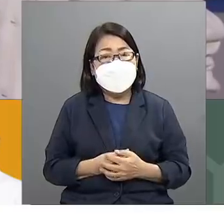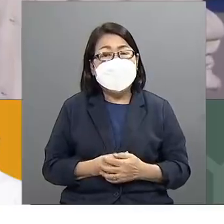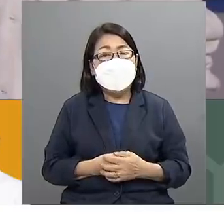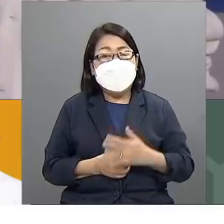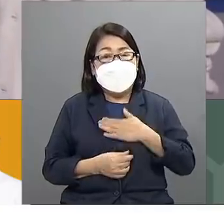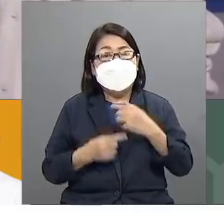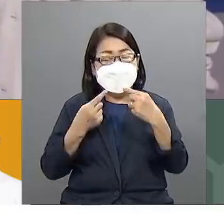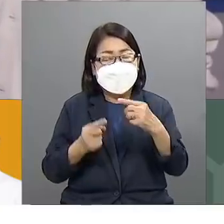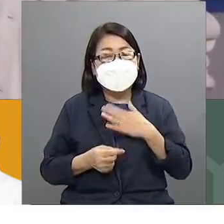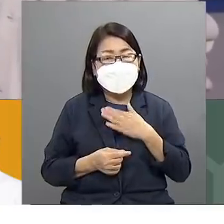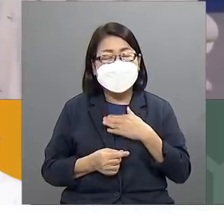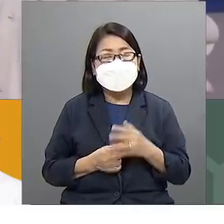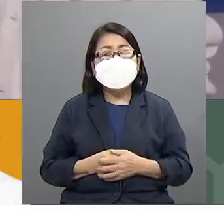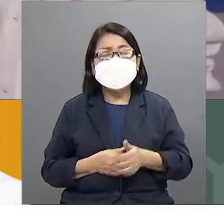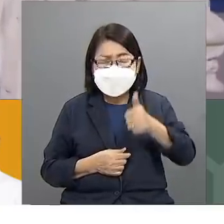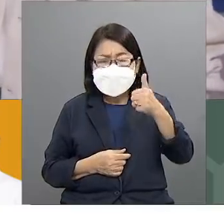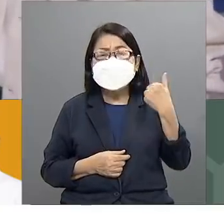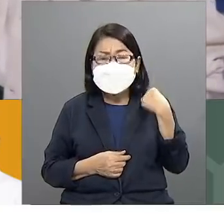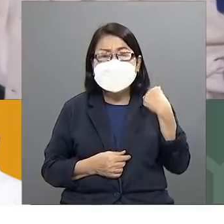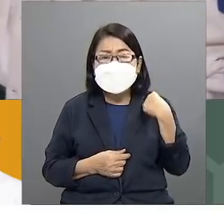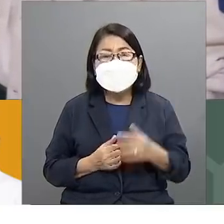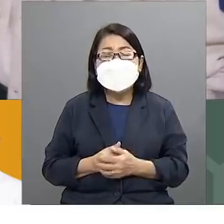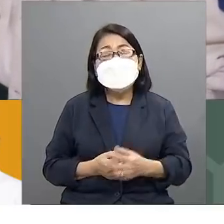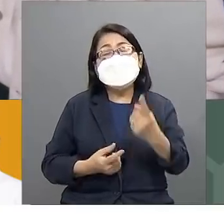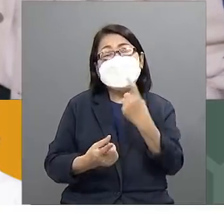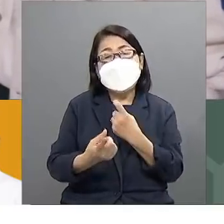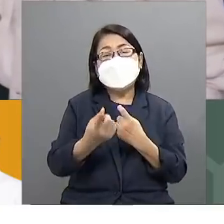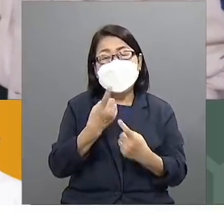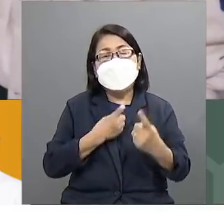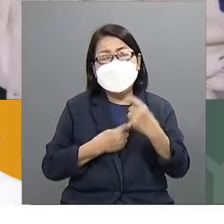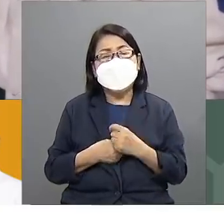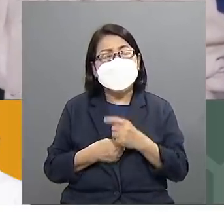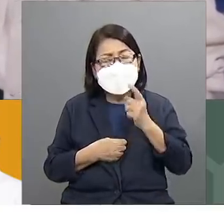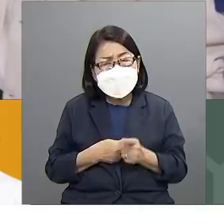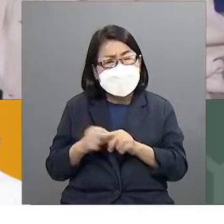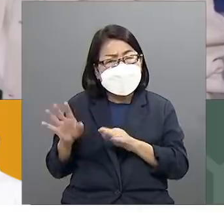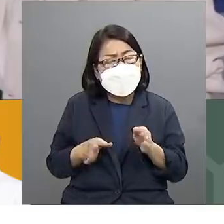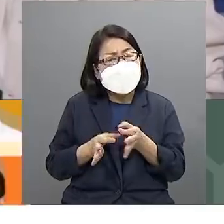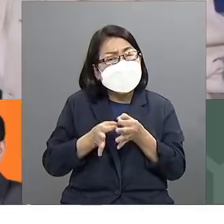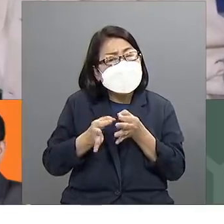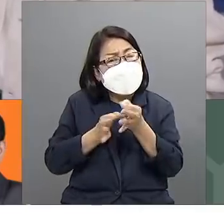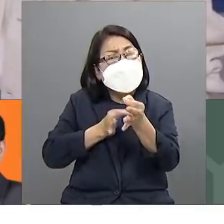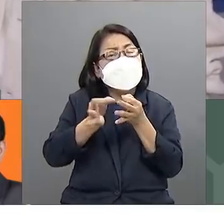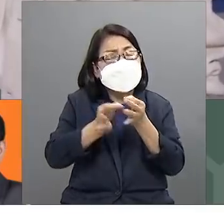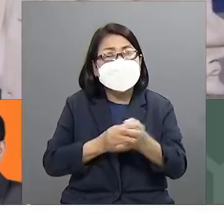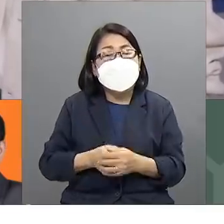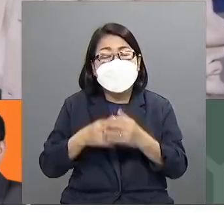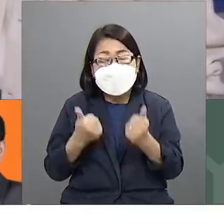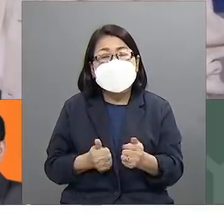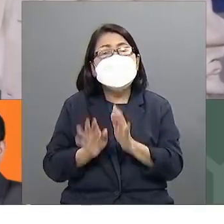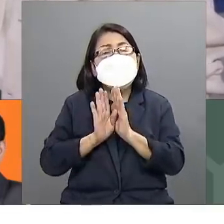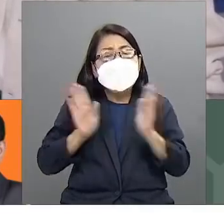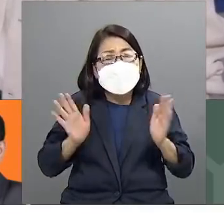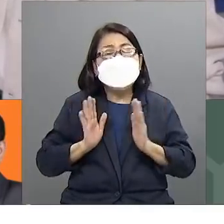ได้คำถามที่เราจะต้องเป็นยังวิธีอธิบายกับประชาชนเพราะว่าการที่เด็กต้องขอบคุณสื่อมวลชนได้นะครับที่กรุณา